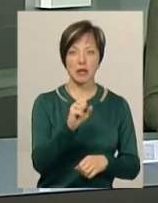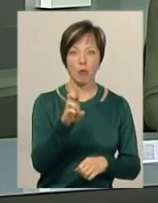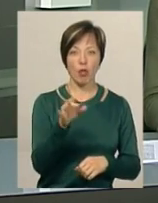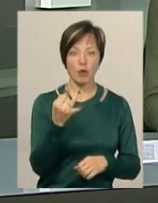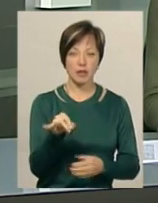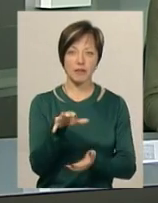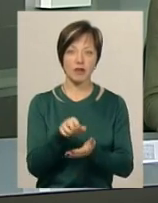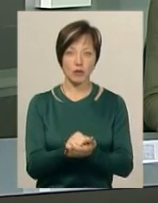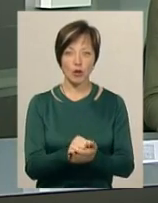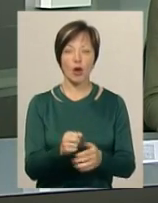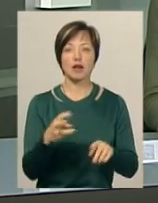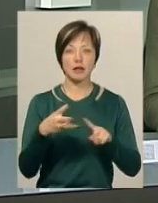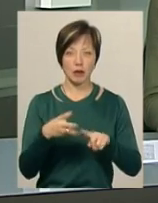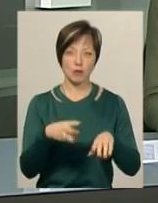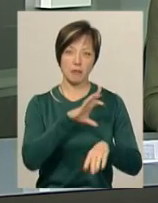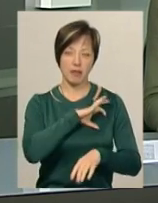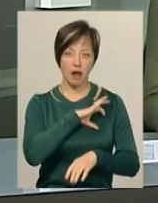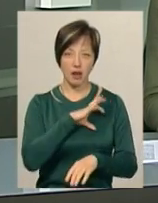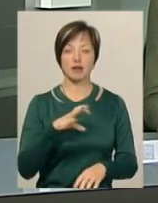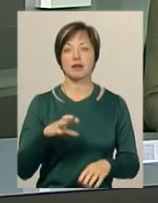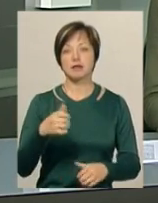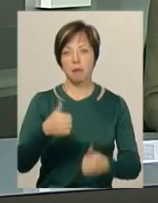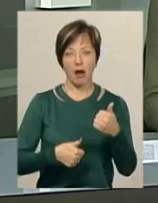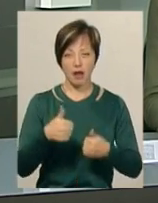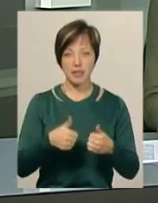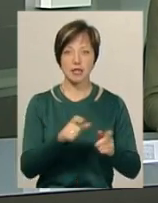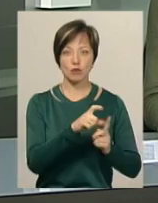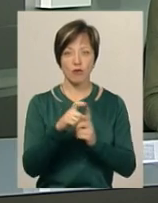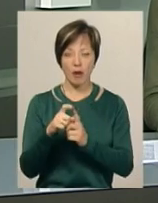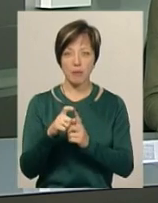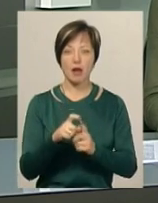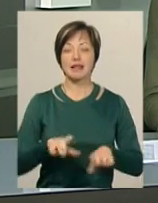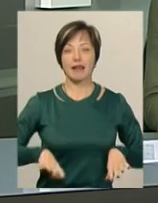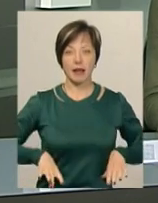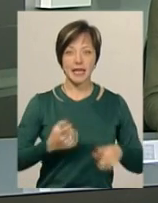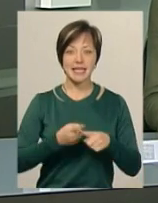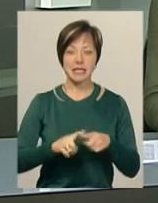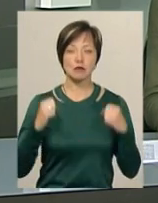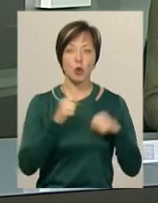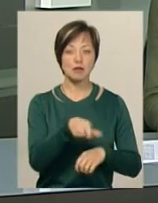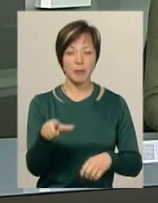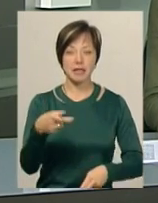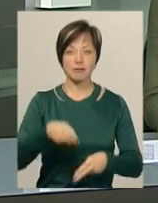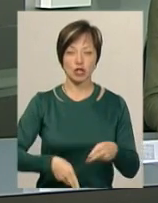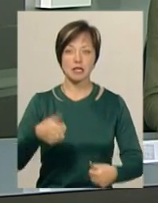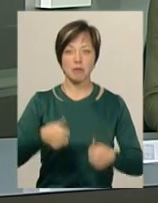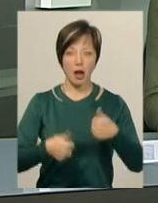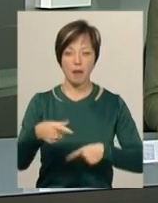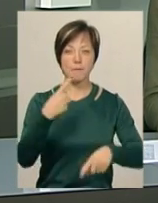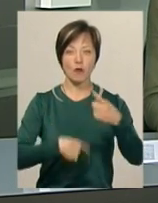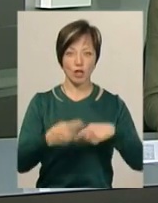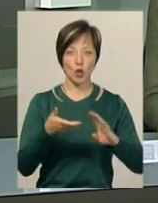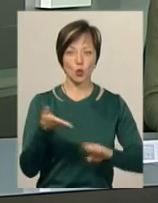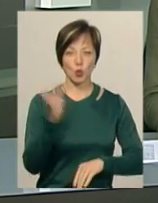Заболотний виборов бронзову медаль континентальних змагань. За словами Олександра Полякова, ці спортсмени не завершили змагання та